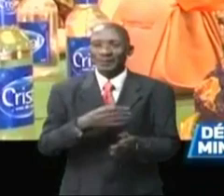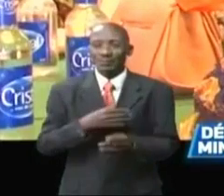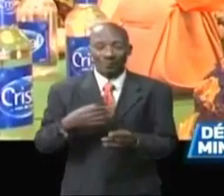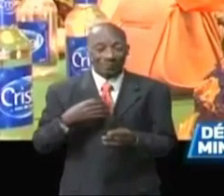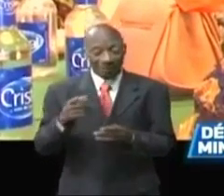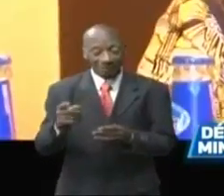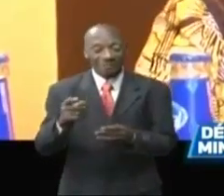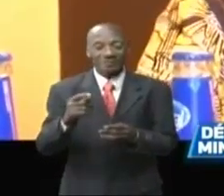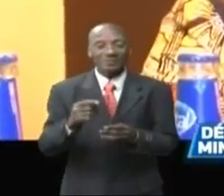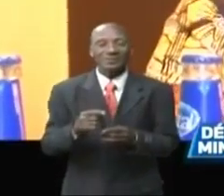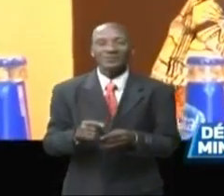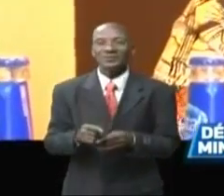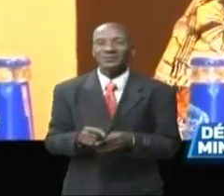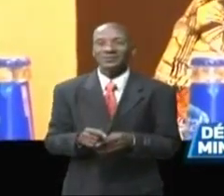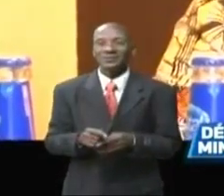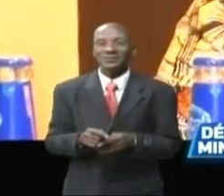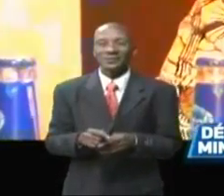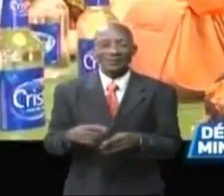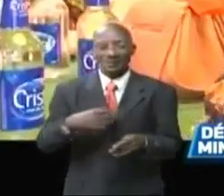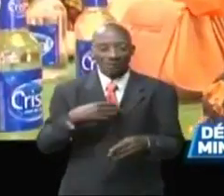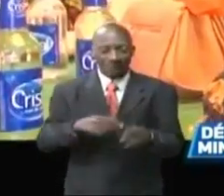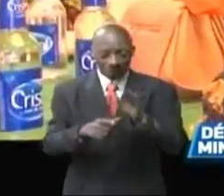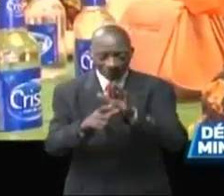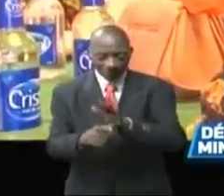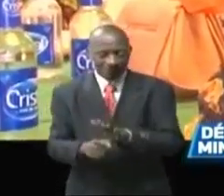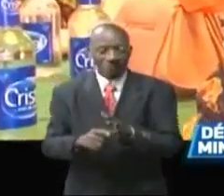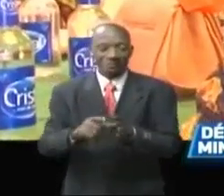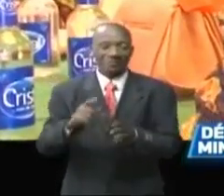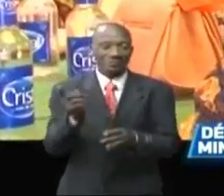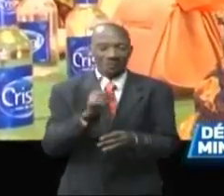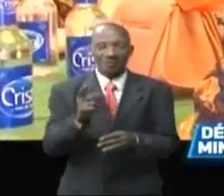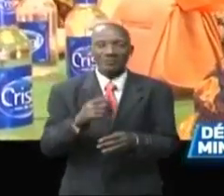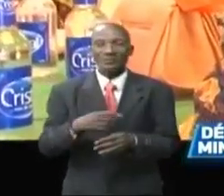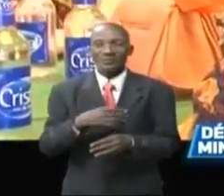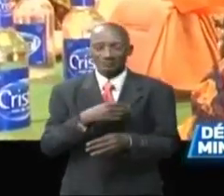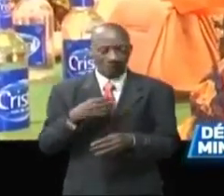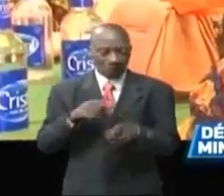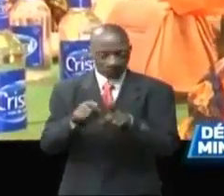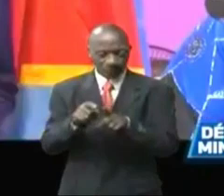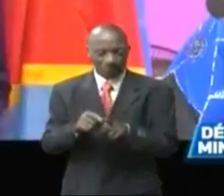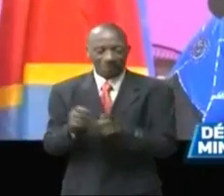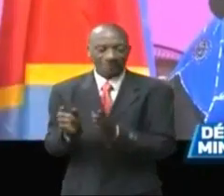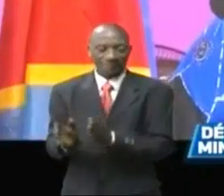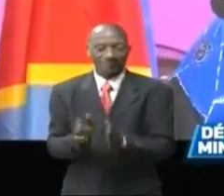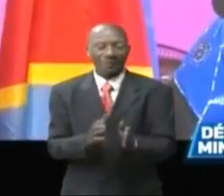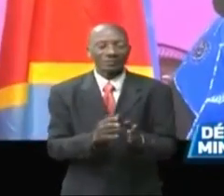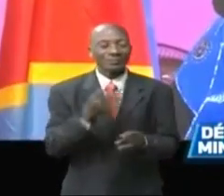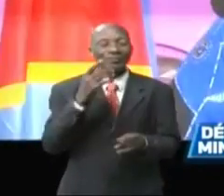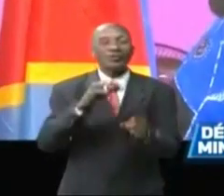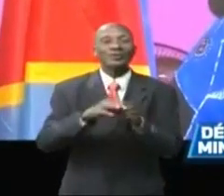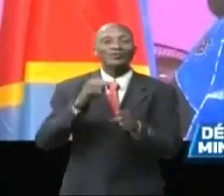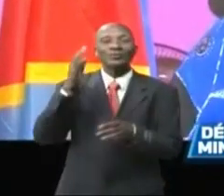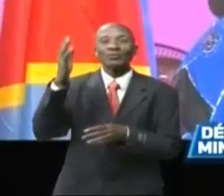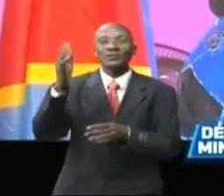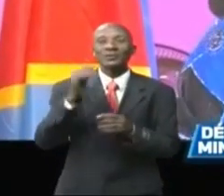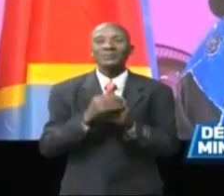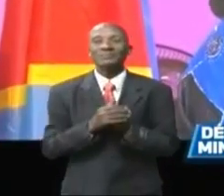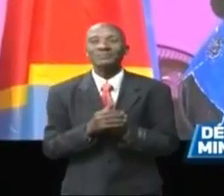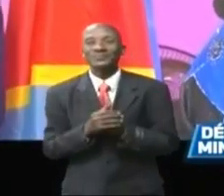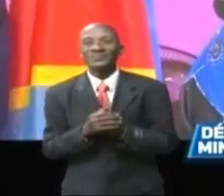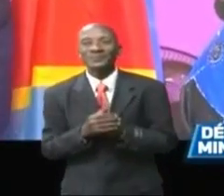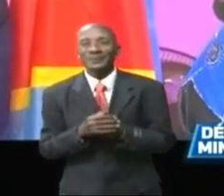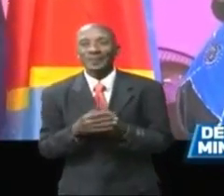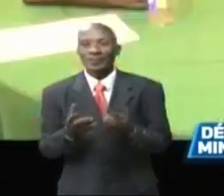publiques et a réuni. Ministres provinciaux, chefs des divisions en charge du genre, les représentants des systèmes des Nations Unies en